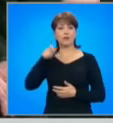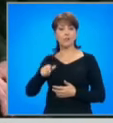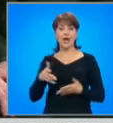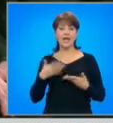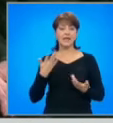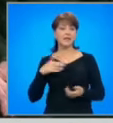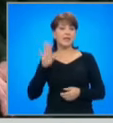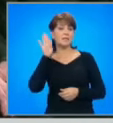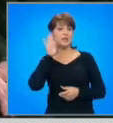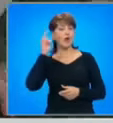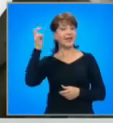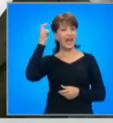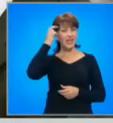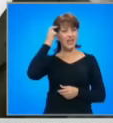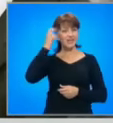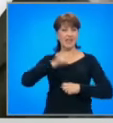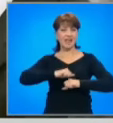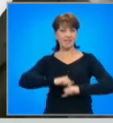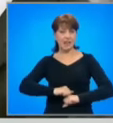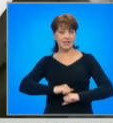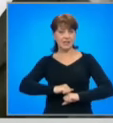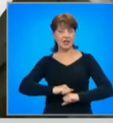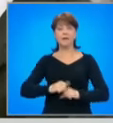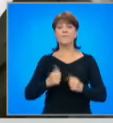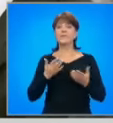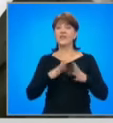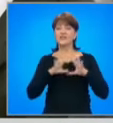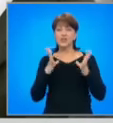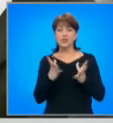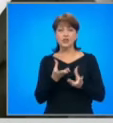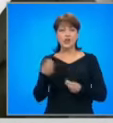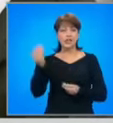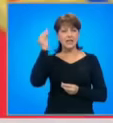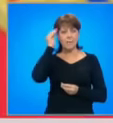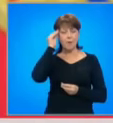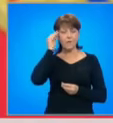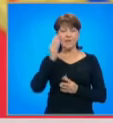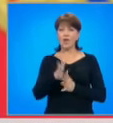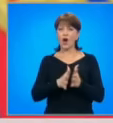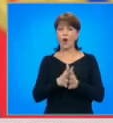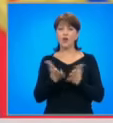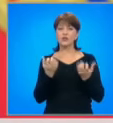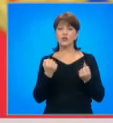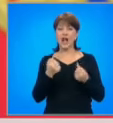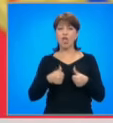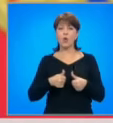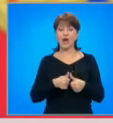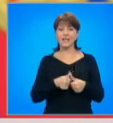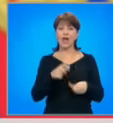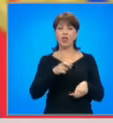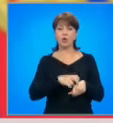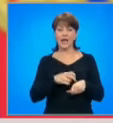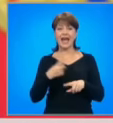чуят киевските власти и техните господари на Запад, така че всички да запомнят това. Хората, които живеят в Луганск и